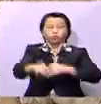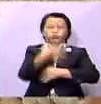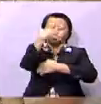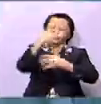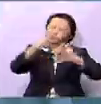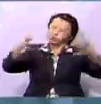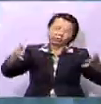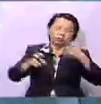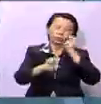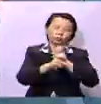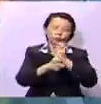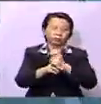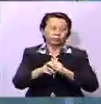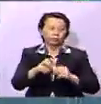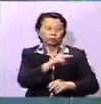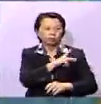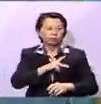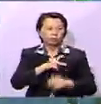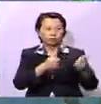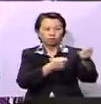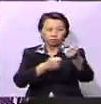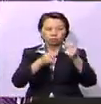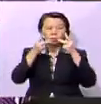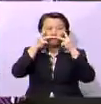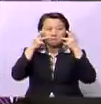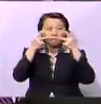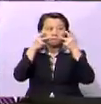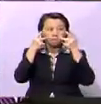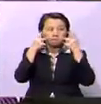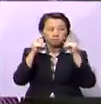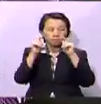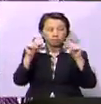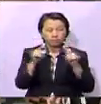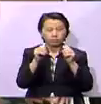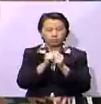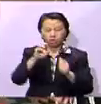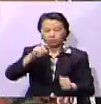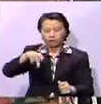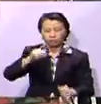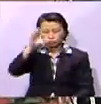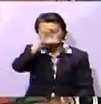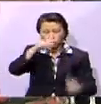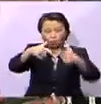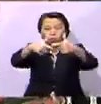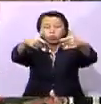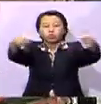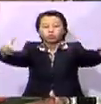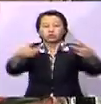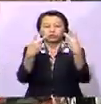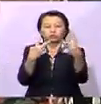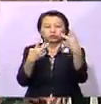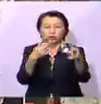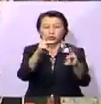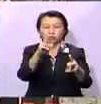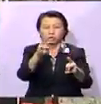besar. Menurut Ketua Zon Kuching Jabatan Bomba dan Penyelamat Sarawak, Kurong Suin, operasi pencarian diperluas sehingga 12